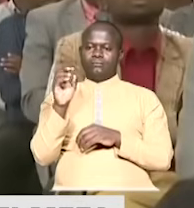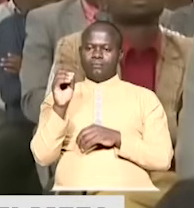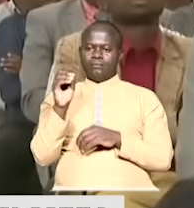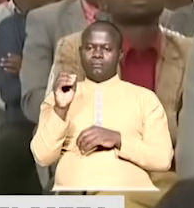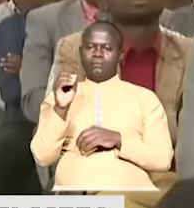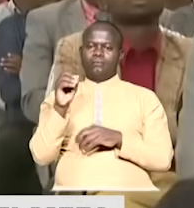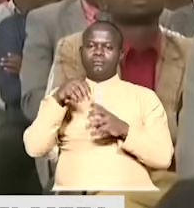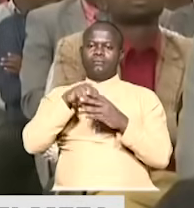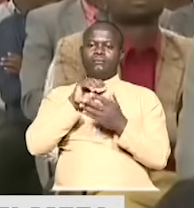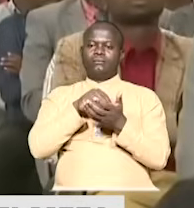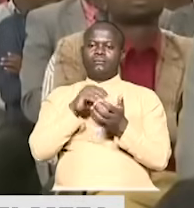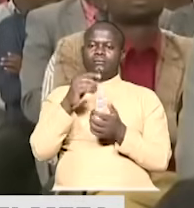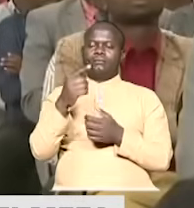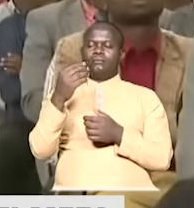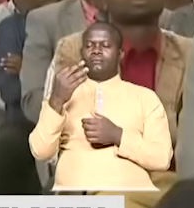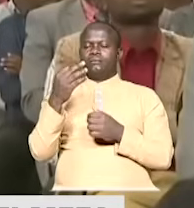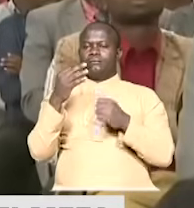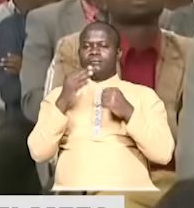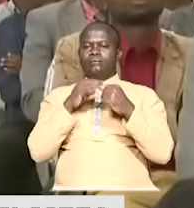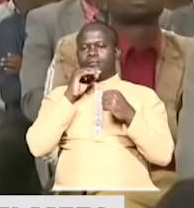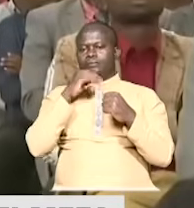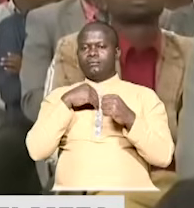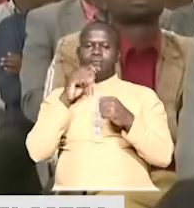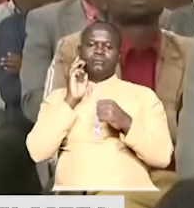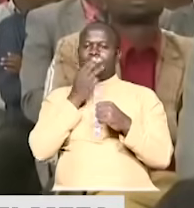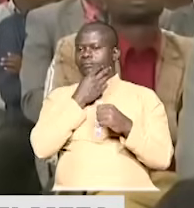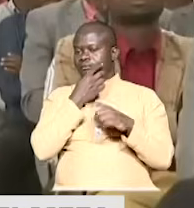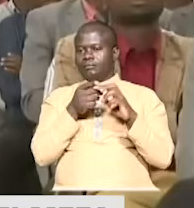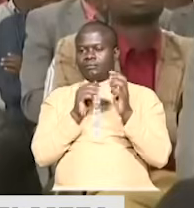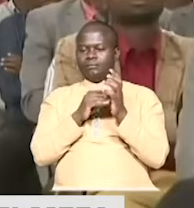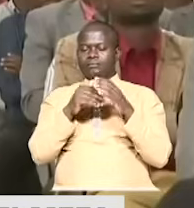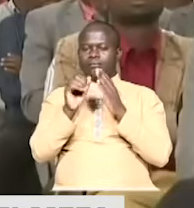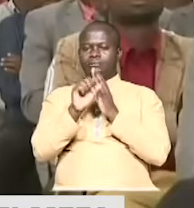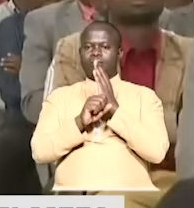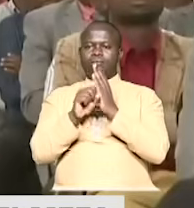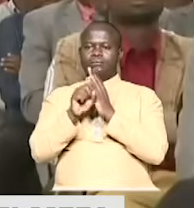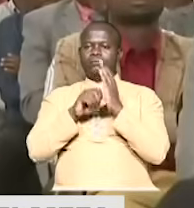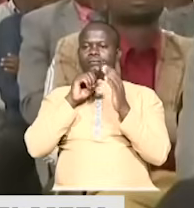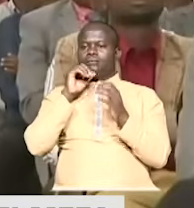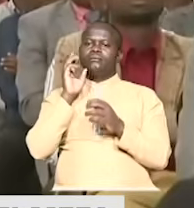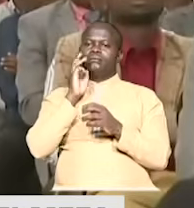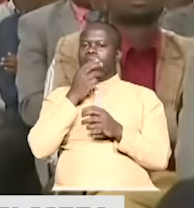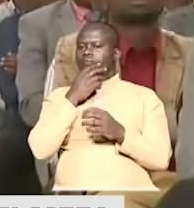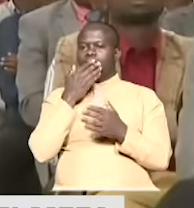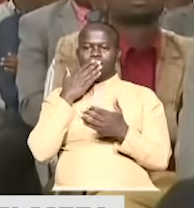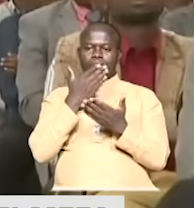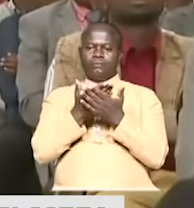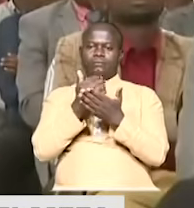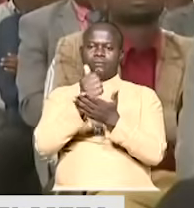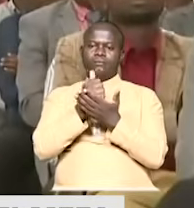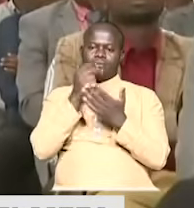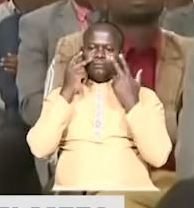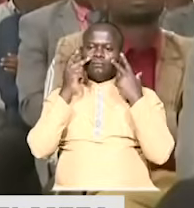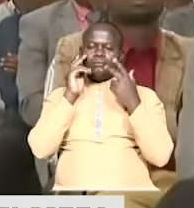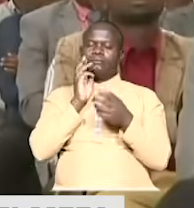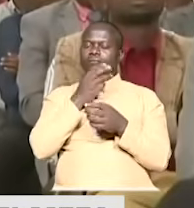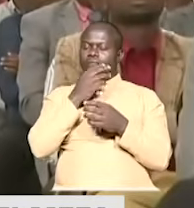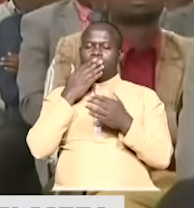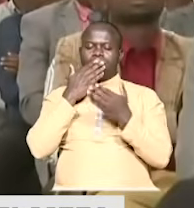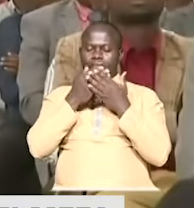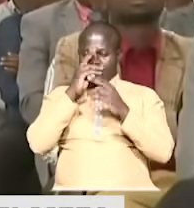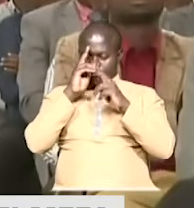bw'ijana 38 bidafite amazi meza ndetse tukagira n'umurenge udafite amazi meza mudufashe tukabona amazi meza nyakwa Perezida wa